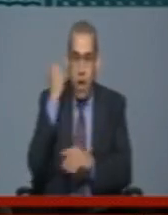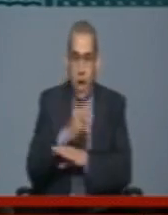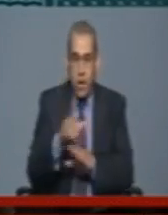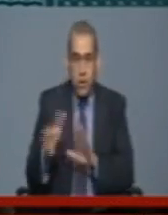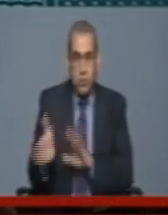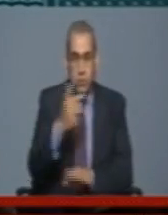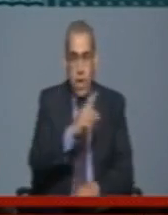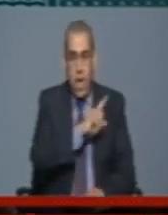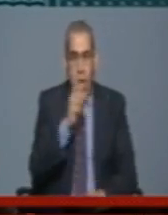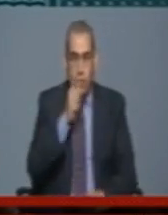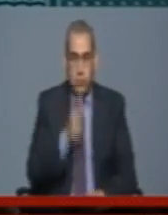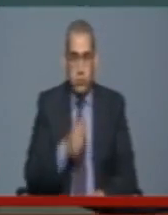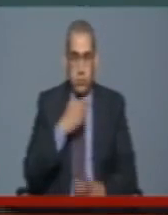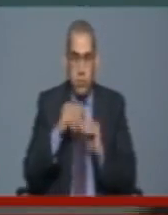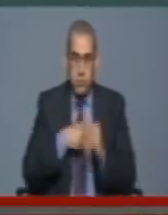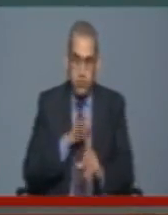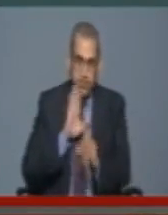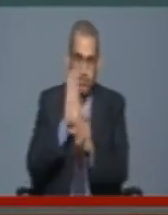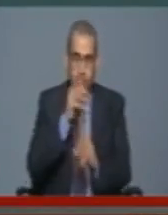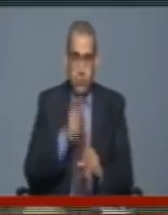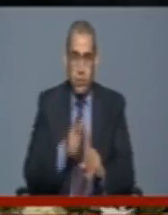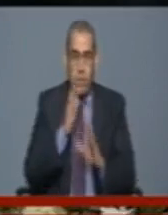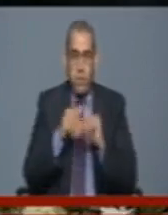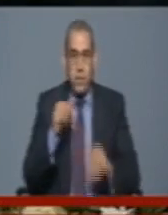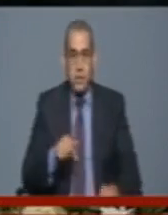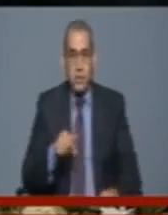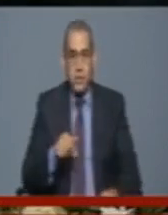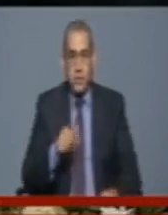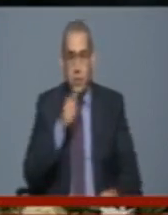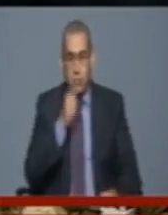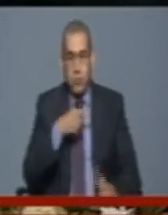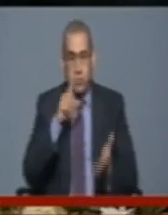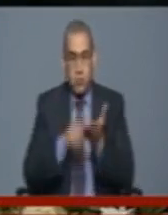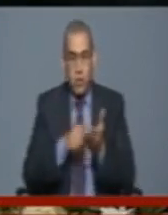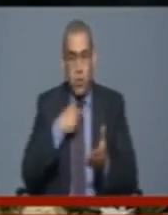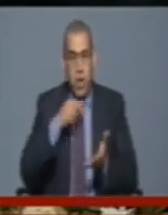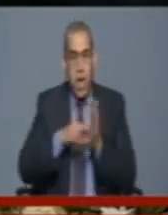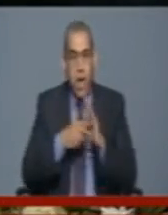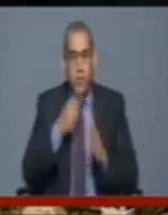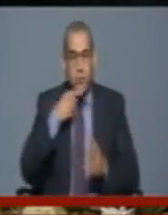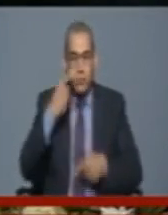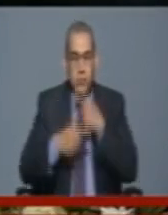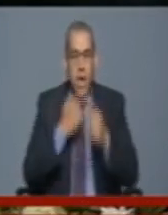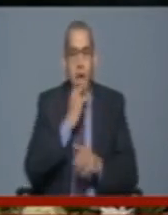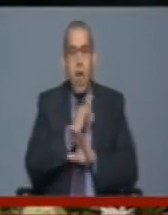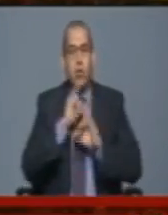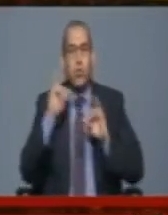أولويات أم الدنيا مصر التي اعتدنا عليها دوما